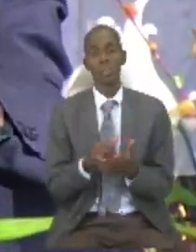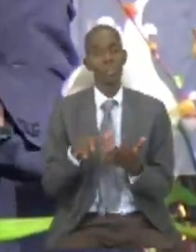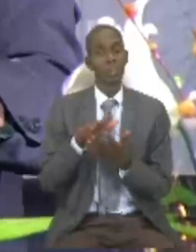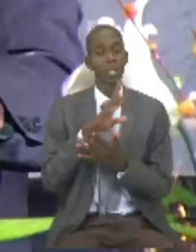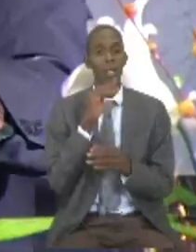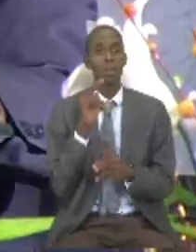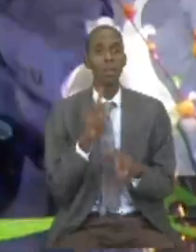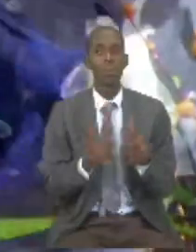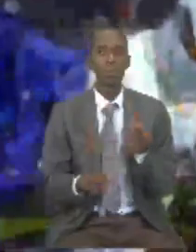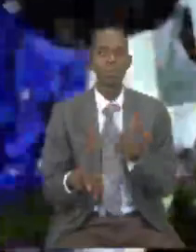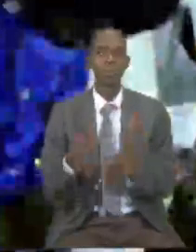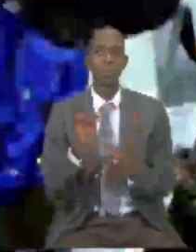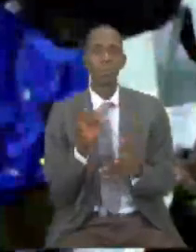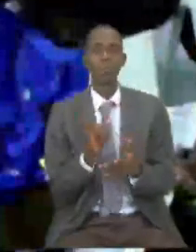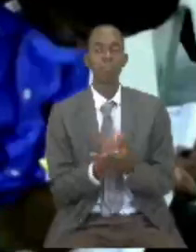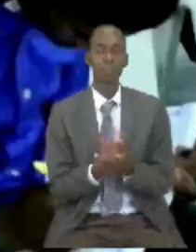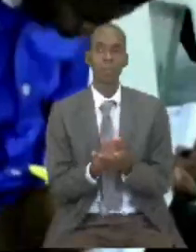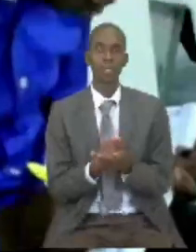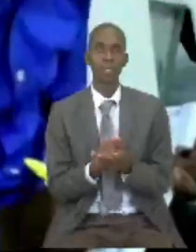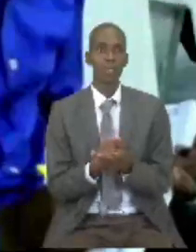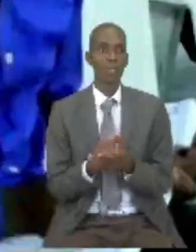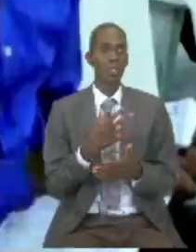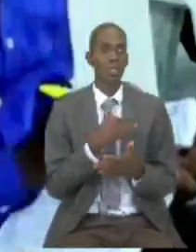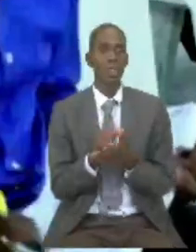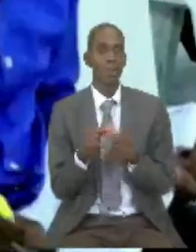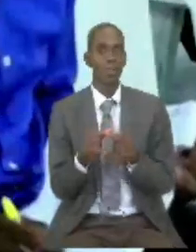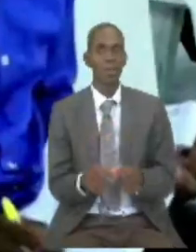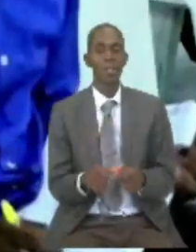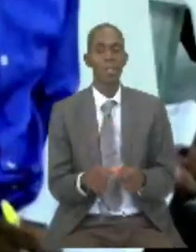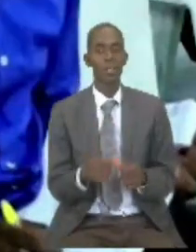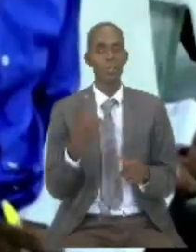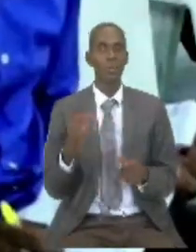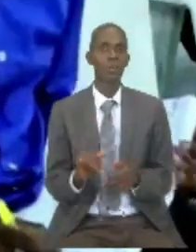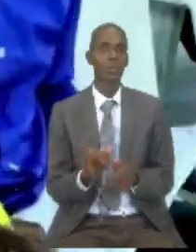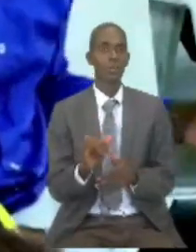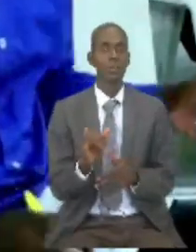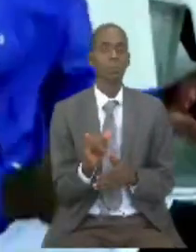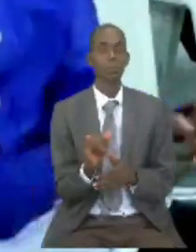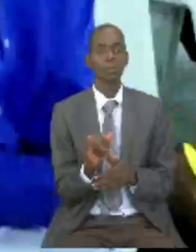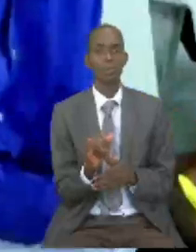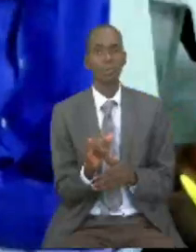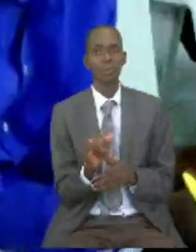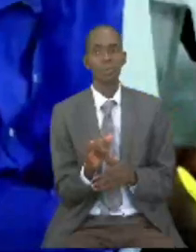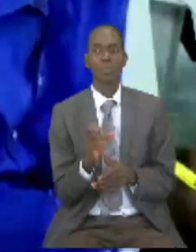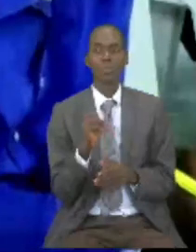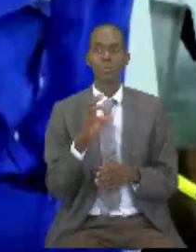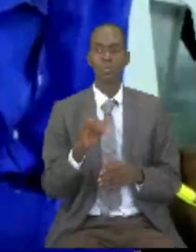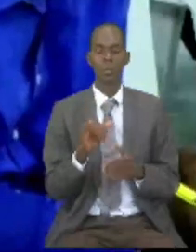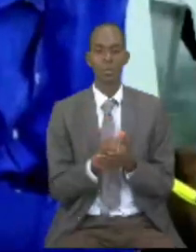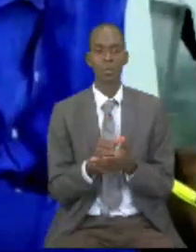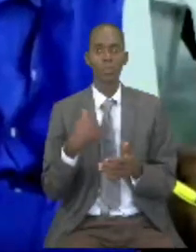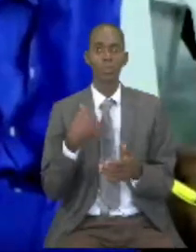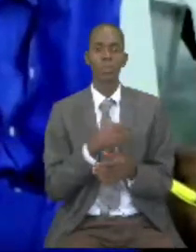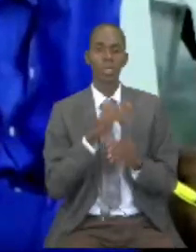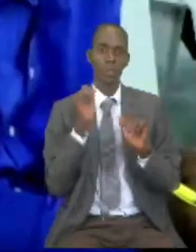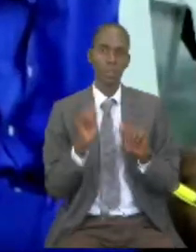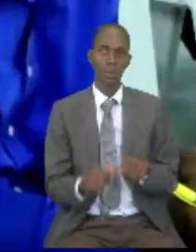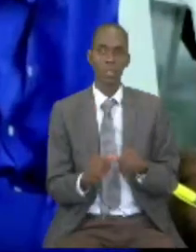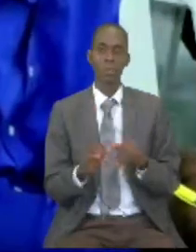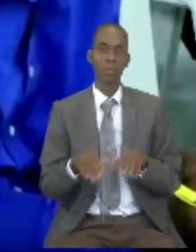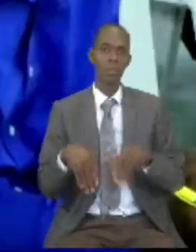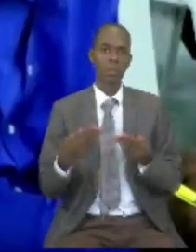gens-là qui vont demeurer éternellement. le prix que nous payons afin de